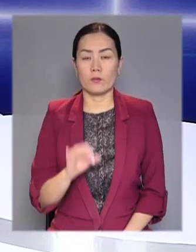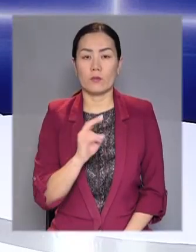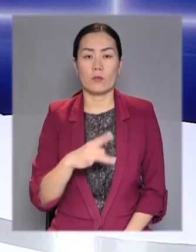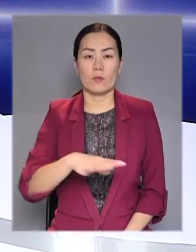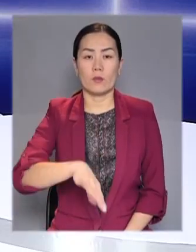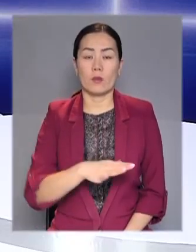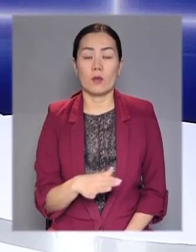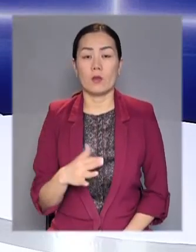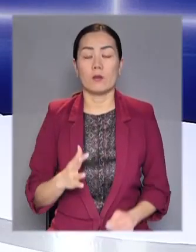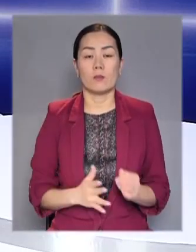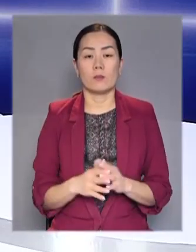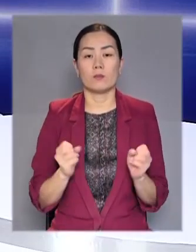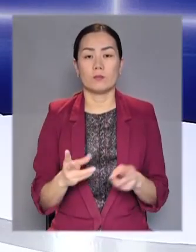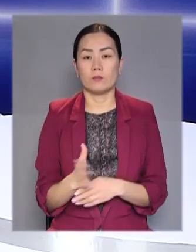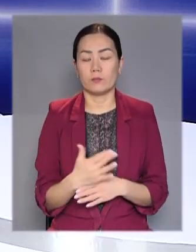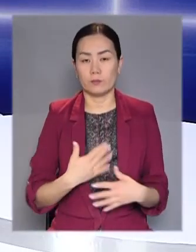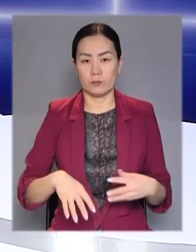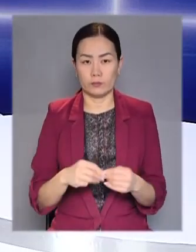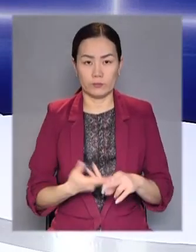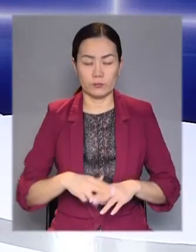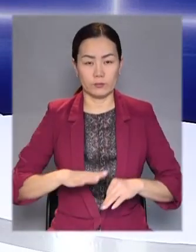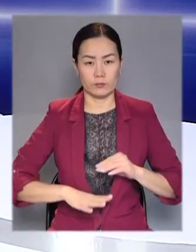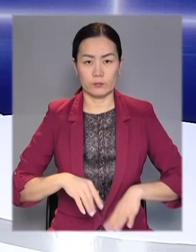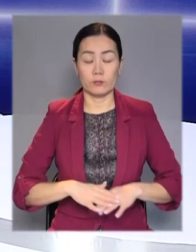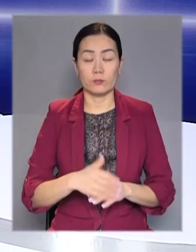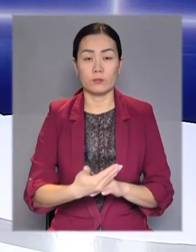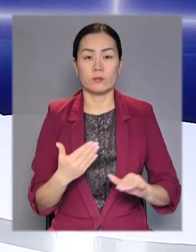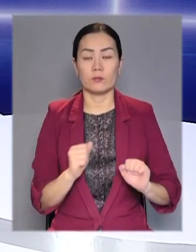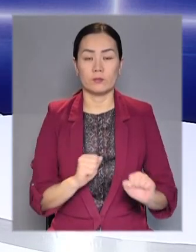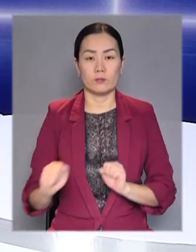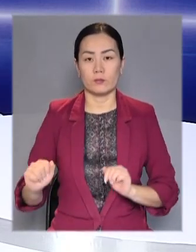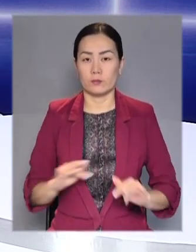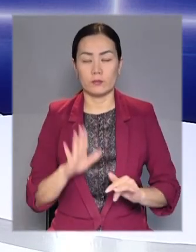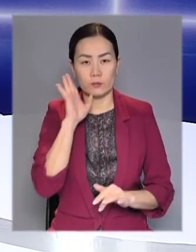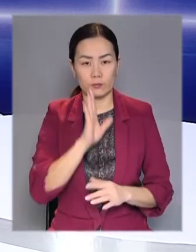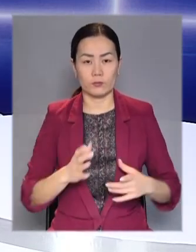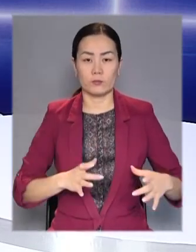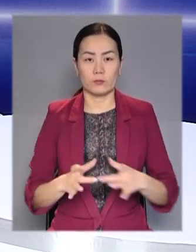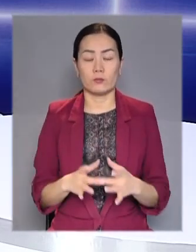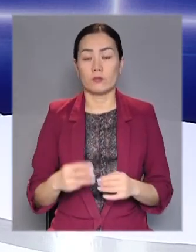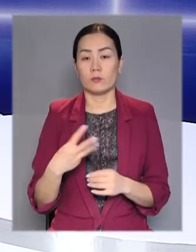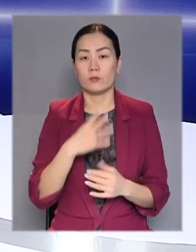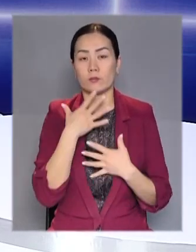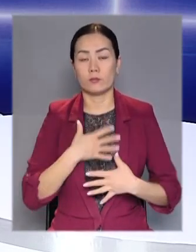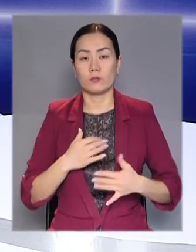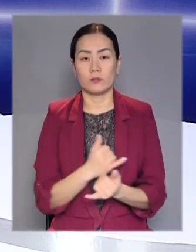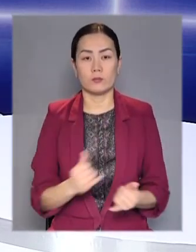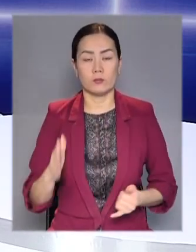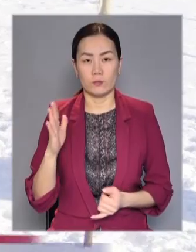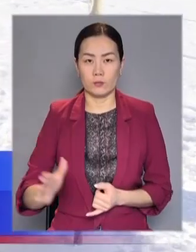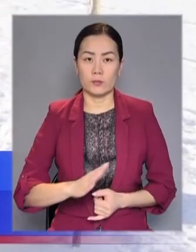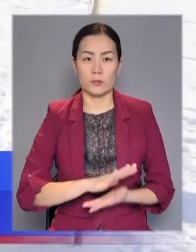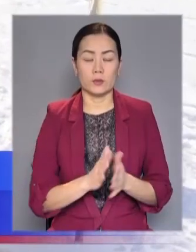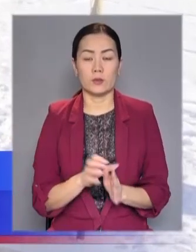Индер ауданында шабақтарға қауіп төніп тұр. Сондықтан мамандар алдын ала қам жасап, су тоғандарына оттегі жіберіп жатыр.